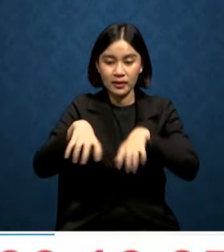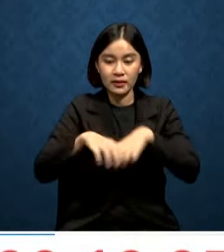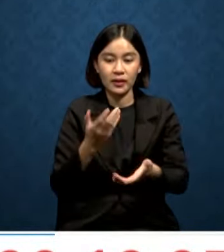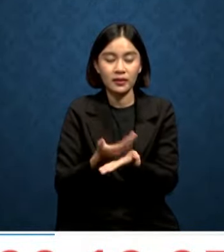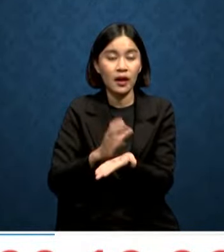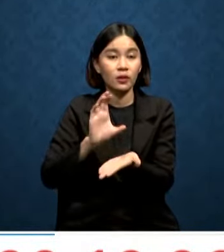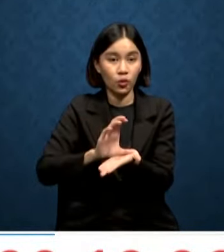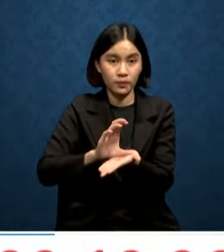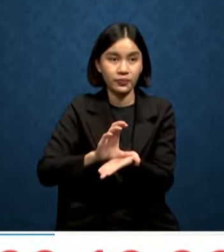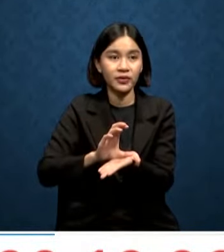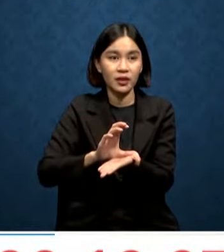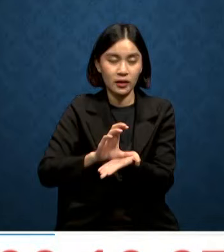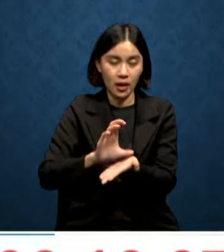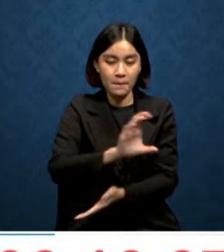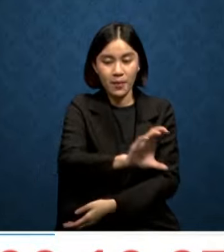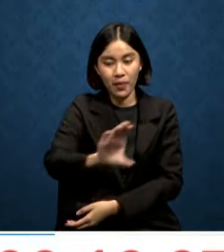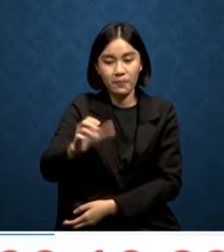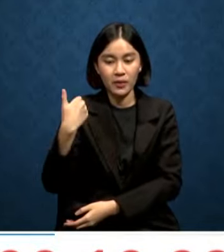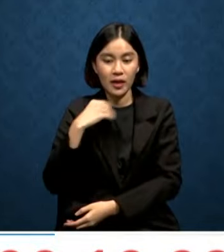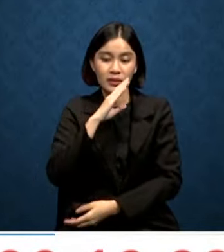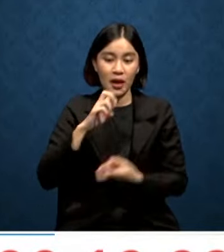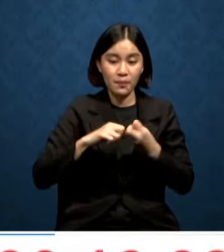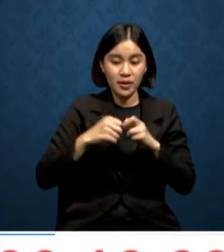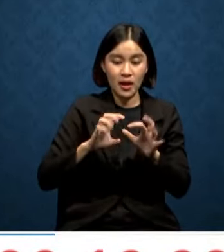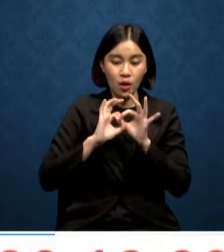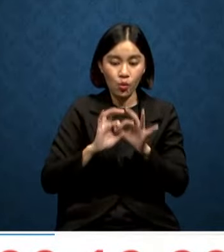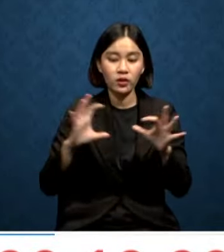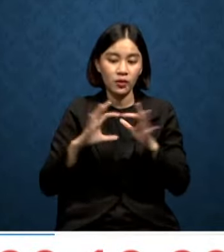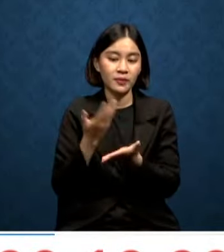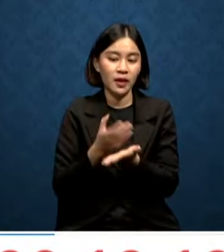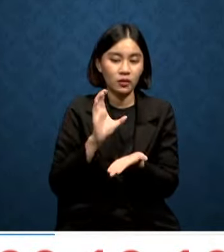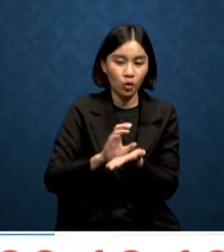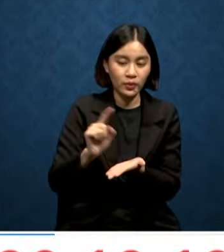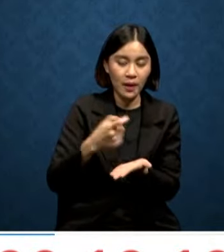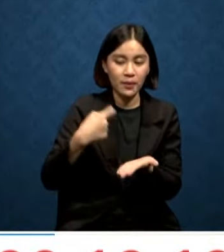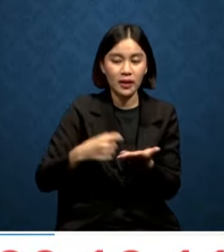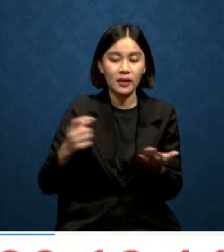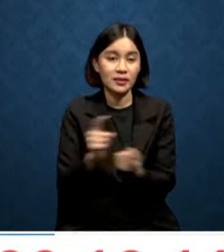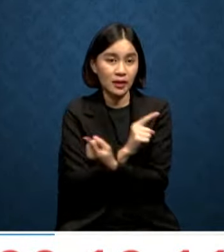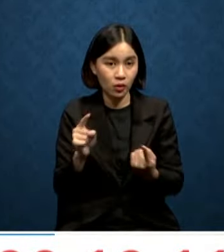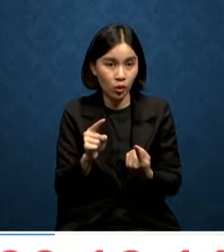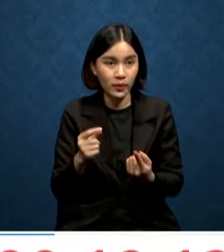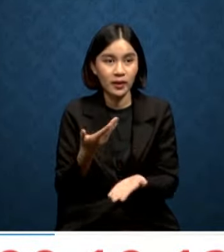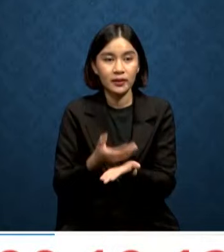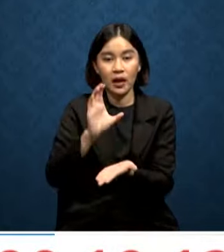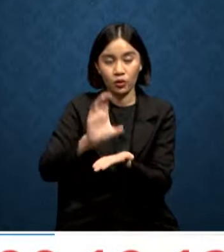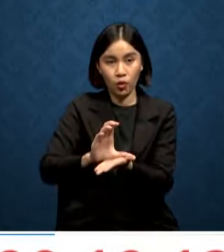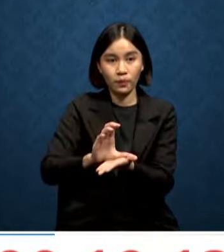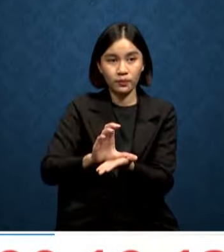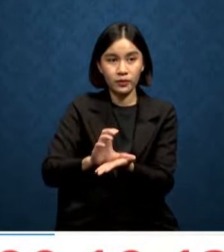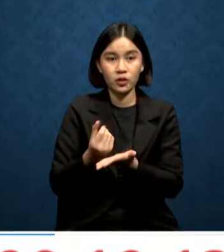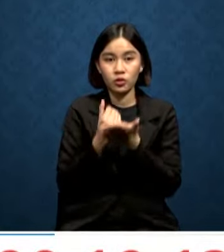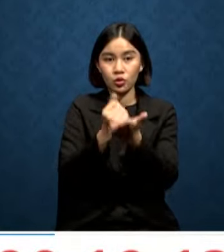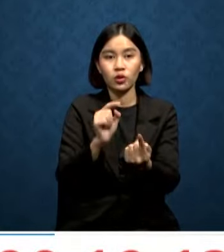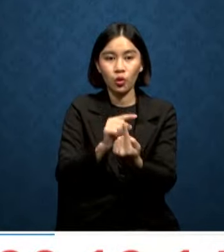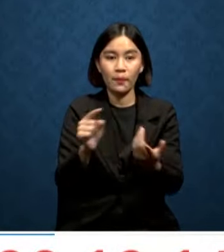มาณที่กระจายตัวท่านมีปัญหาห่วงในเรื่องของงบประมาณในเรื่องของประกันสังคมมีการตั้งงบประมาณอุดหนุนในเรื่องของ